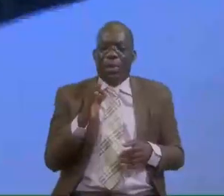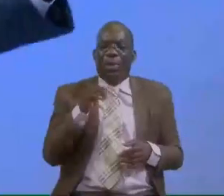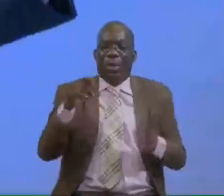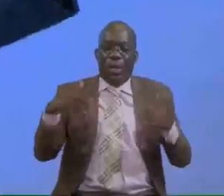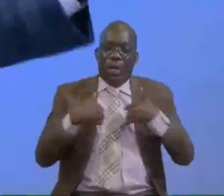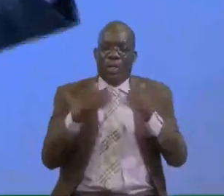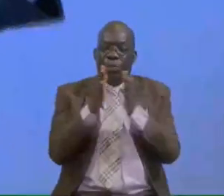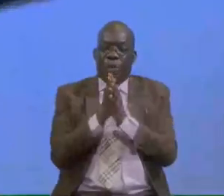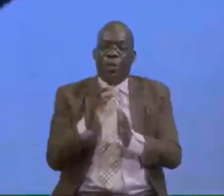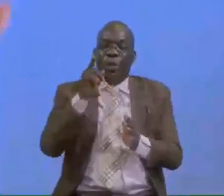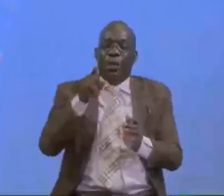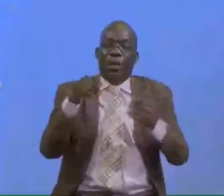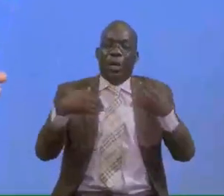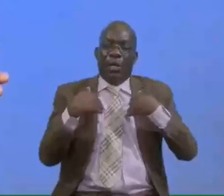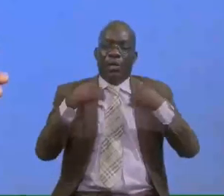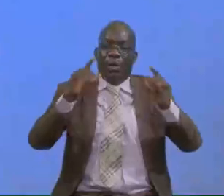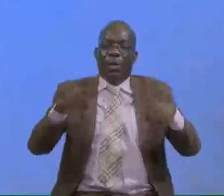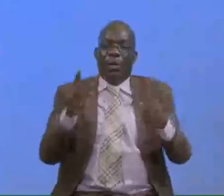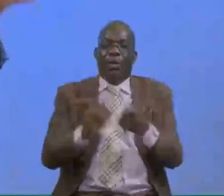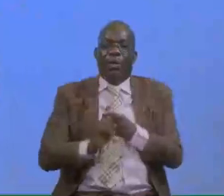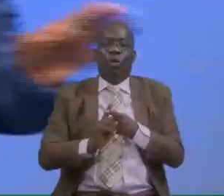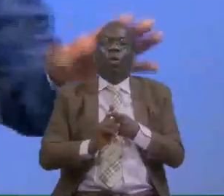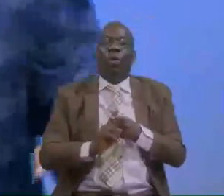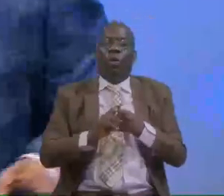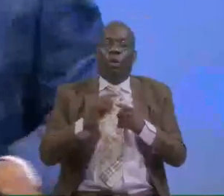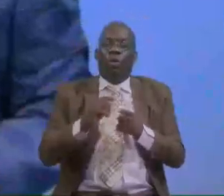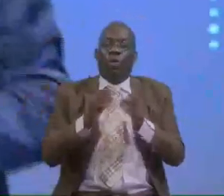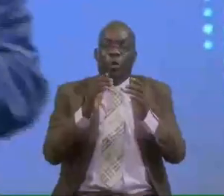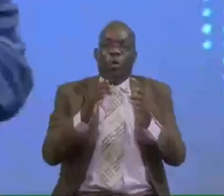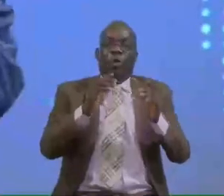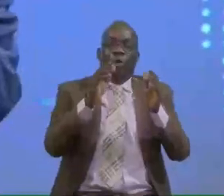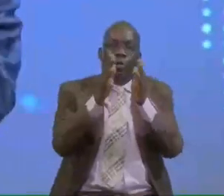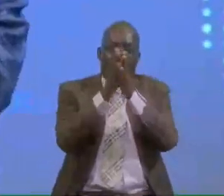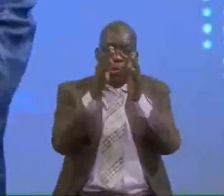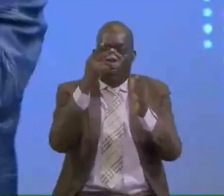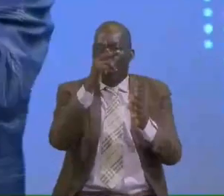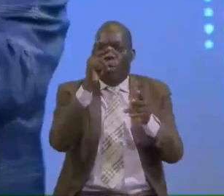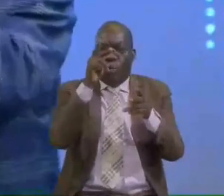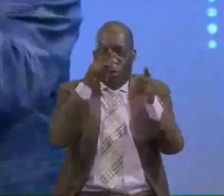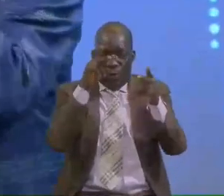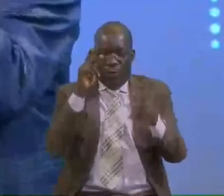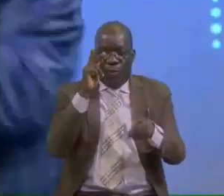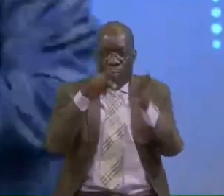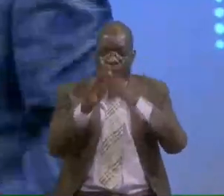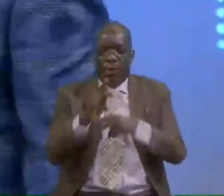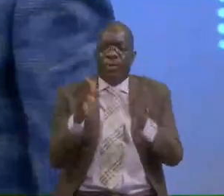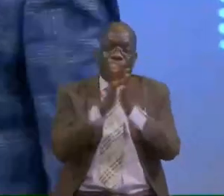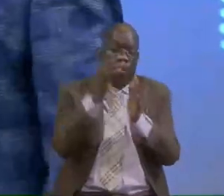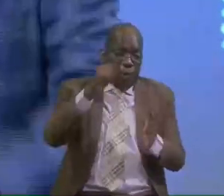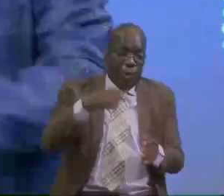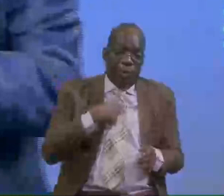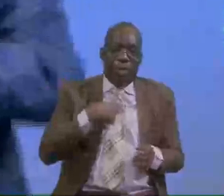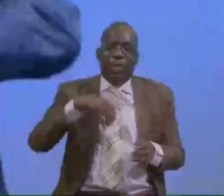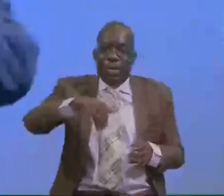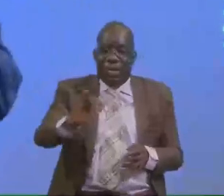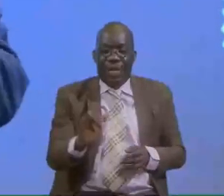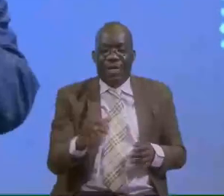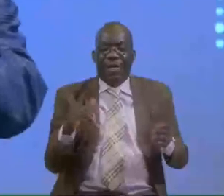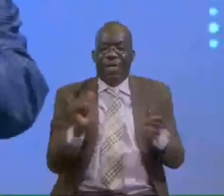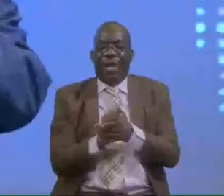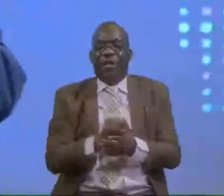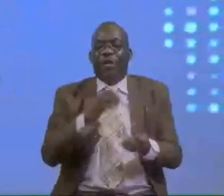prié, il est allé chez le prophète, prie pour moi, il est allé partout. Cependant, cette